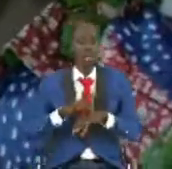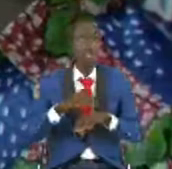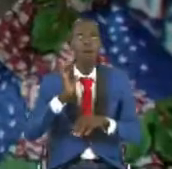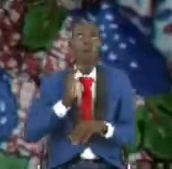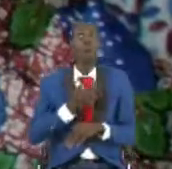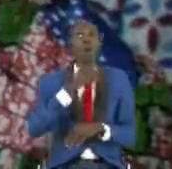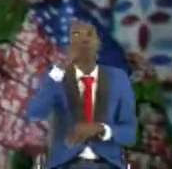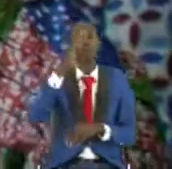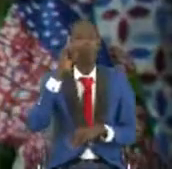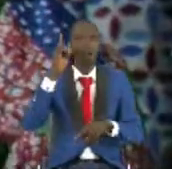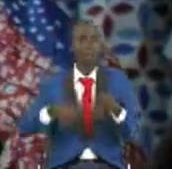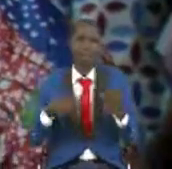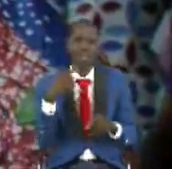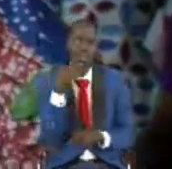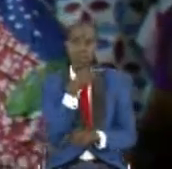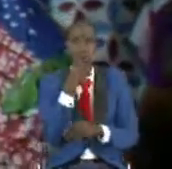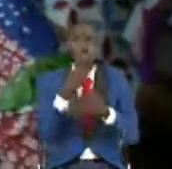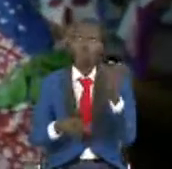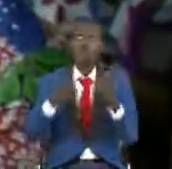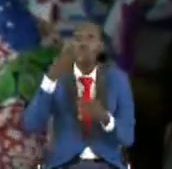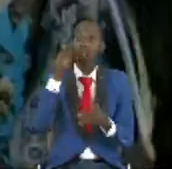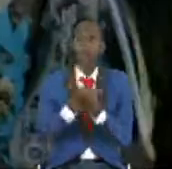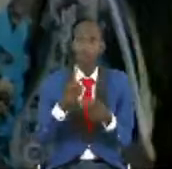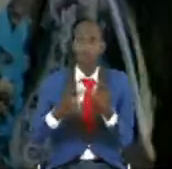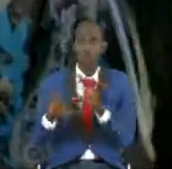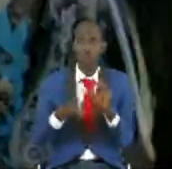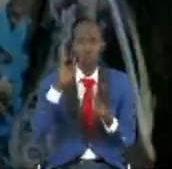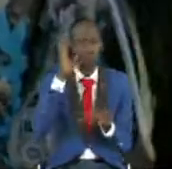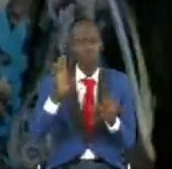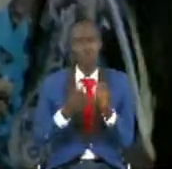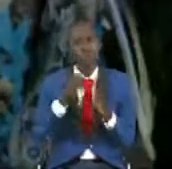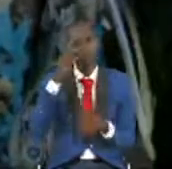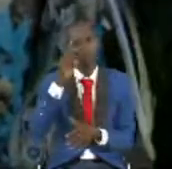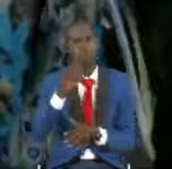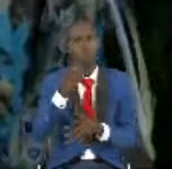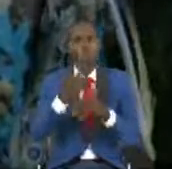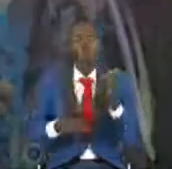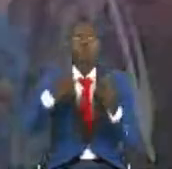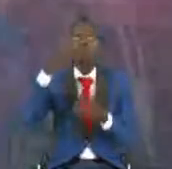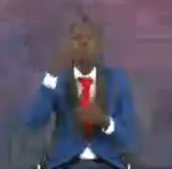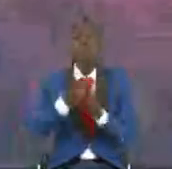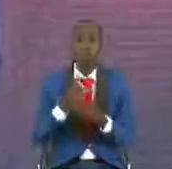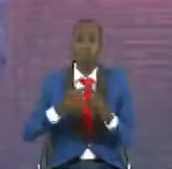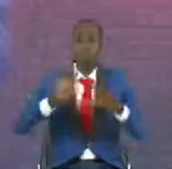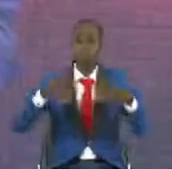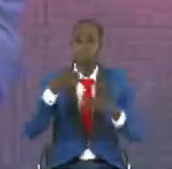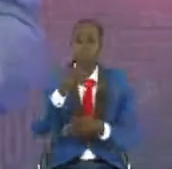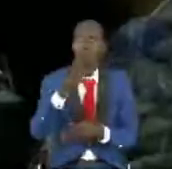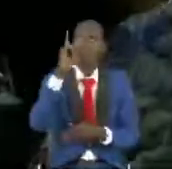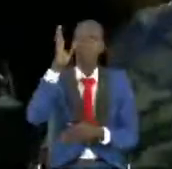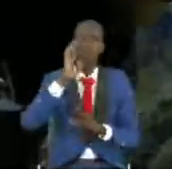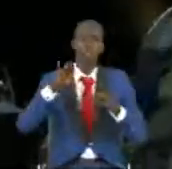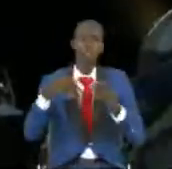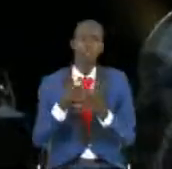mentir. Ce qu'il a promis faire pour toi ce soir, il le fera. Ce qu'il a promis te donner ce soir, il te le